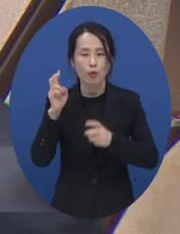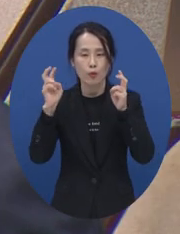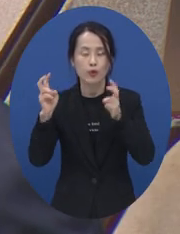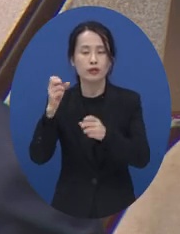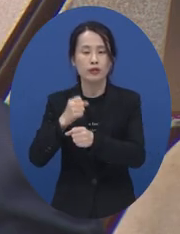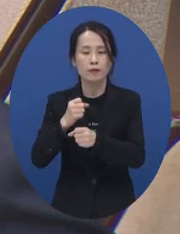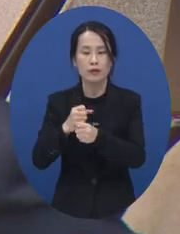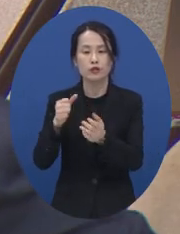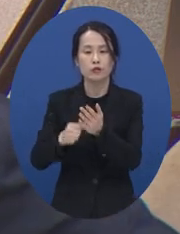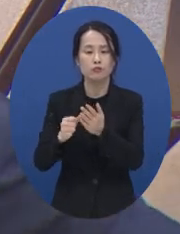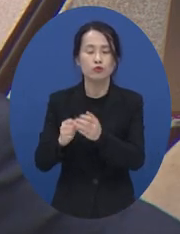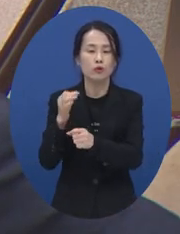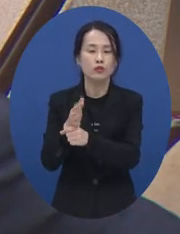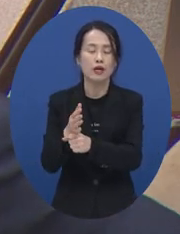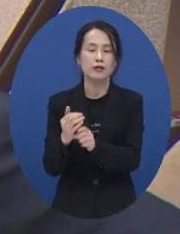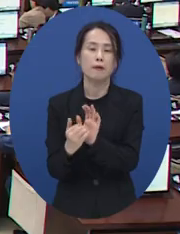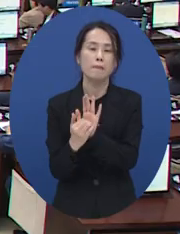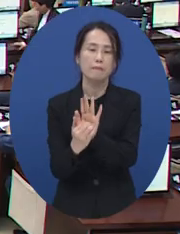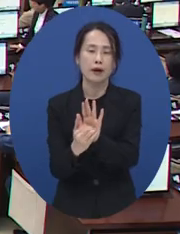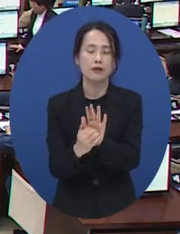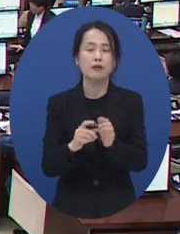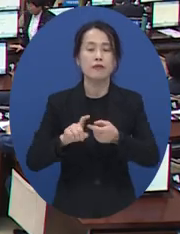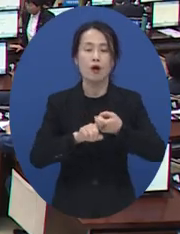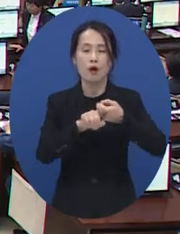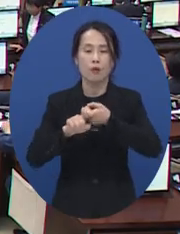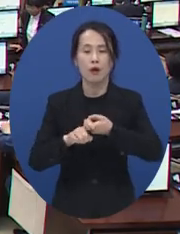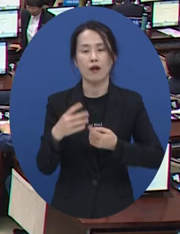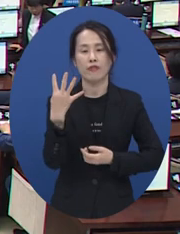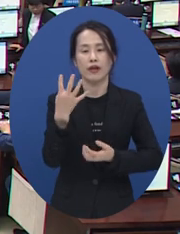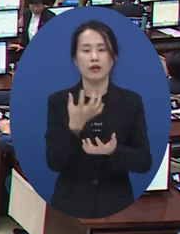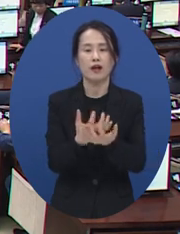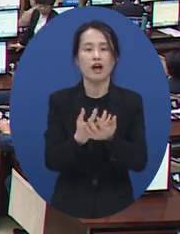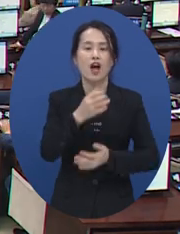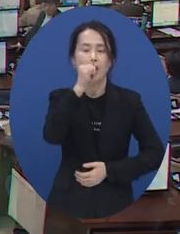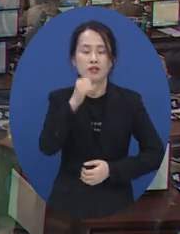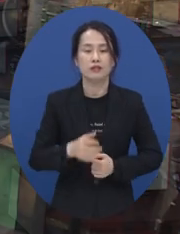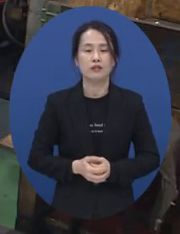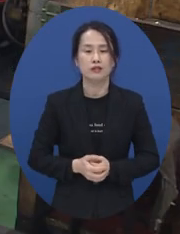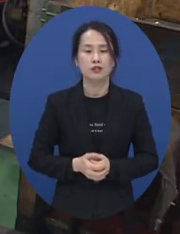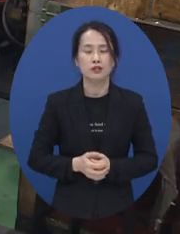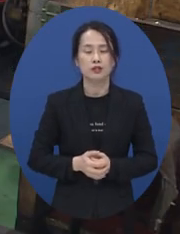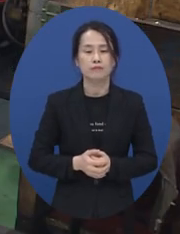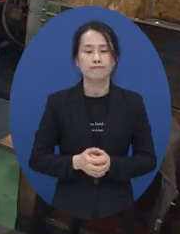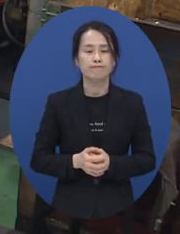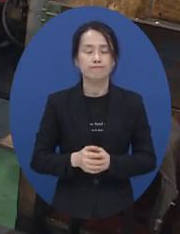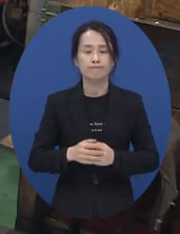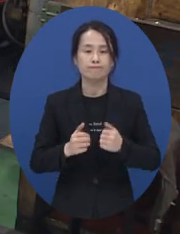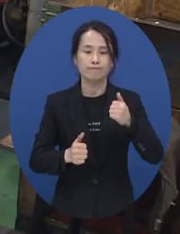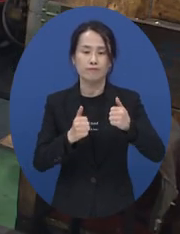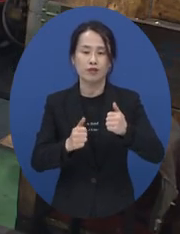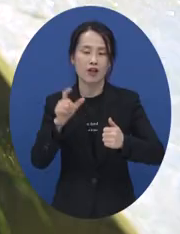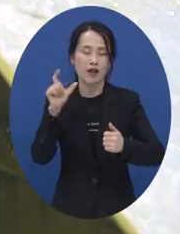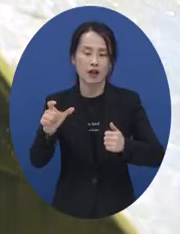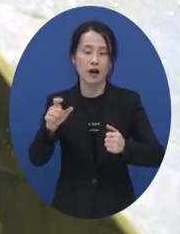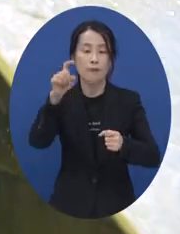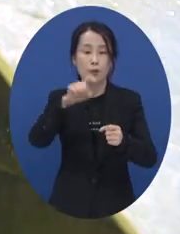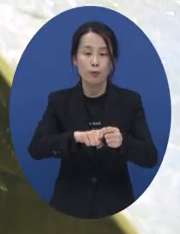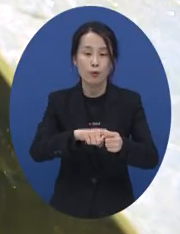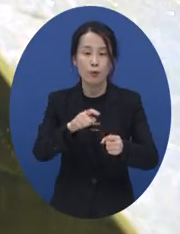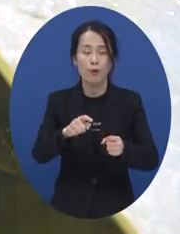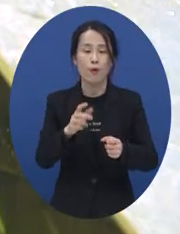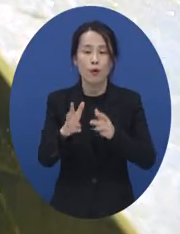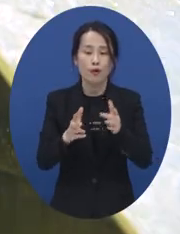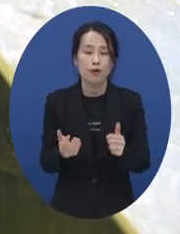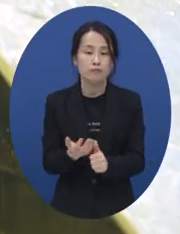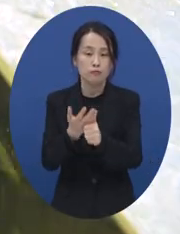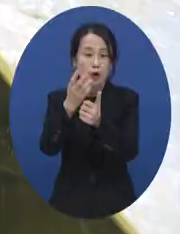전범 기업이 만든 제품의 공공 구매를 제한하는 등 관련된 것만 4건입니다. 소재 부품 산업의 경쟁력 강화를 목표로 세운